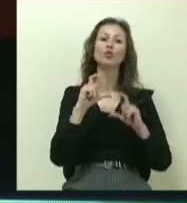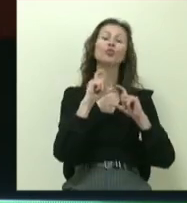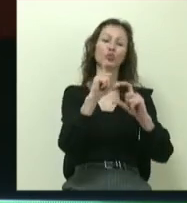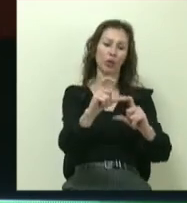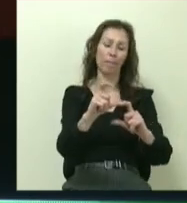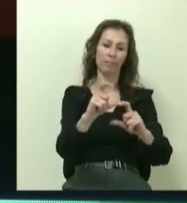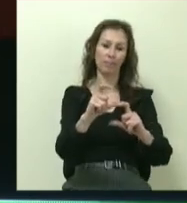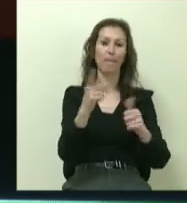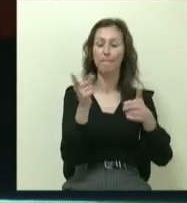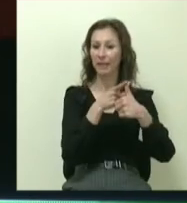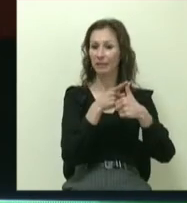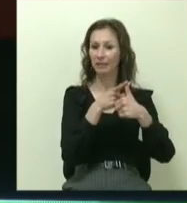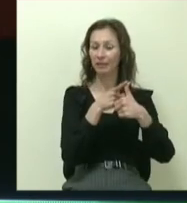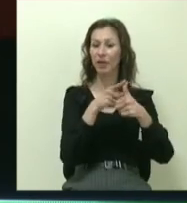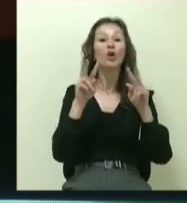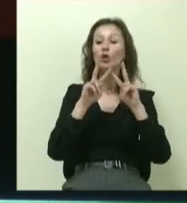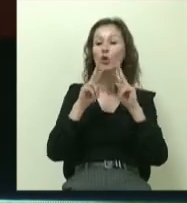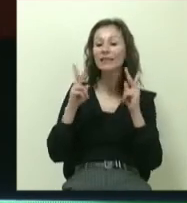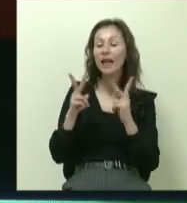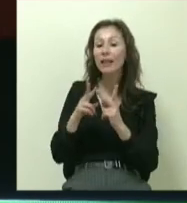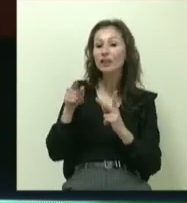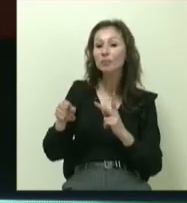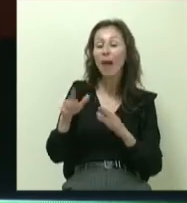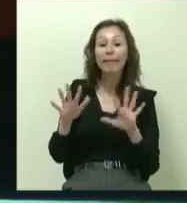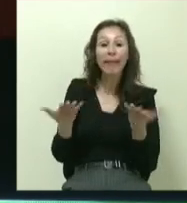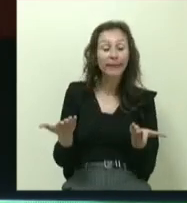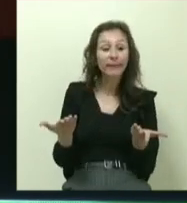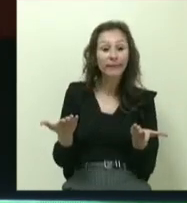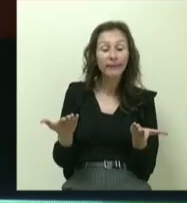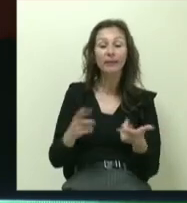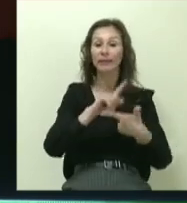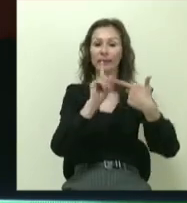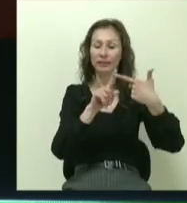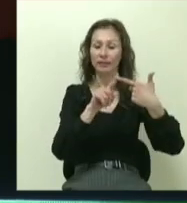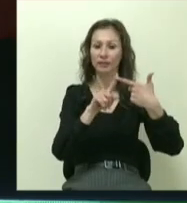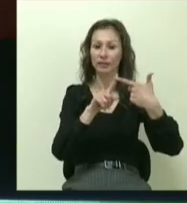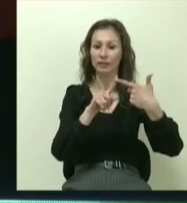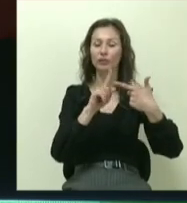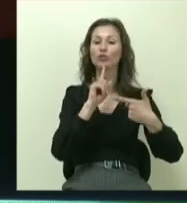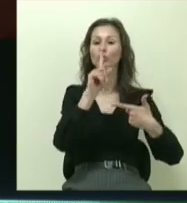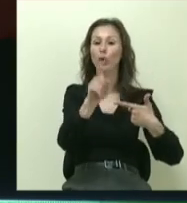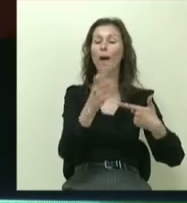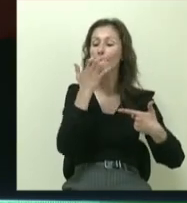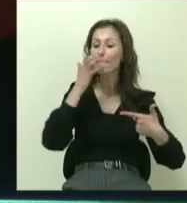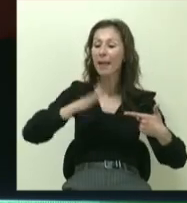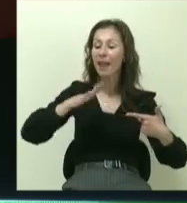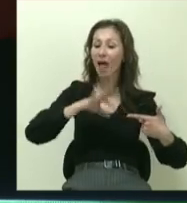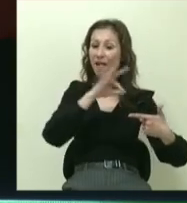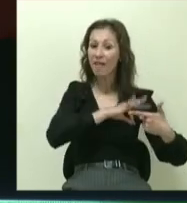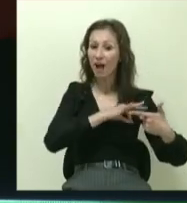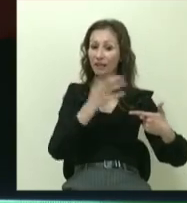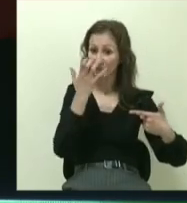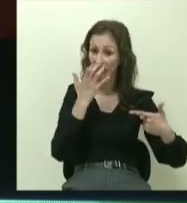soracağım Bir küreselleşme nedir ikinci soru beklenen faydayı